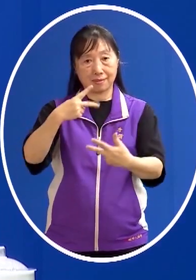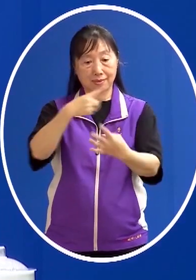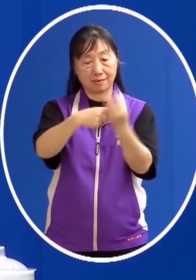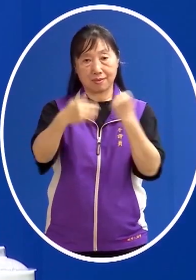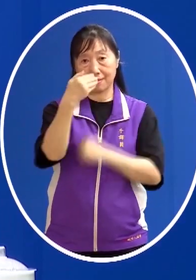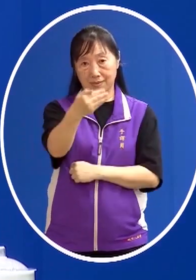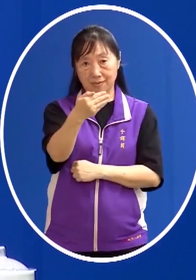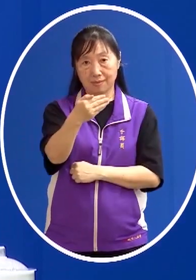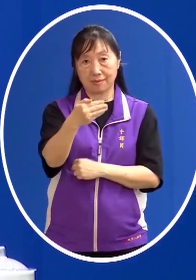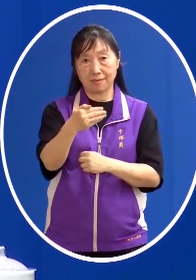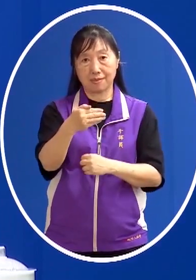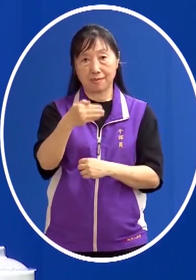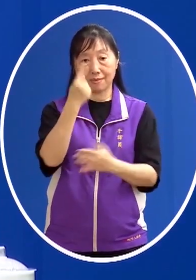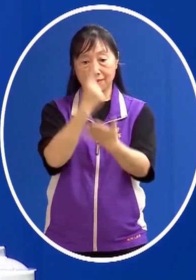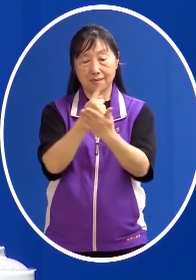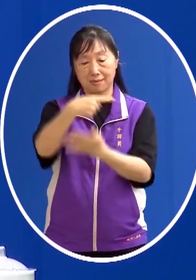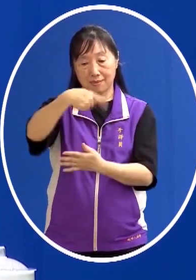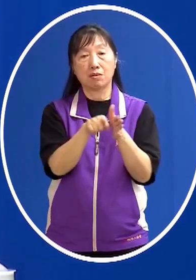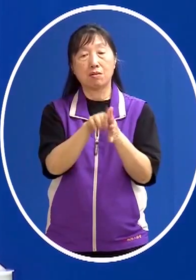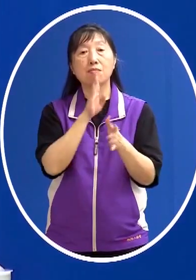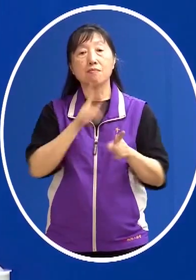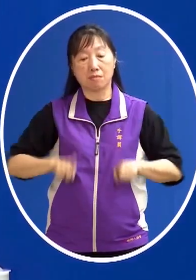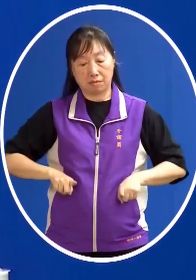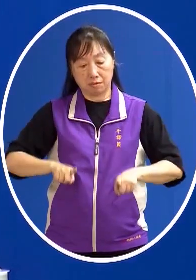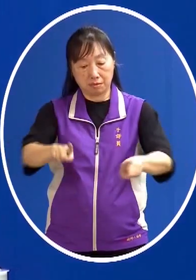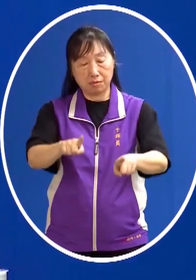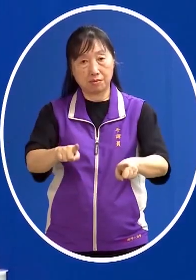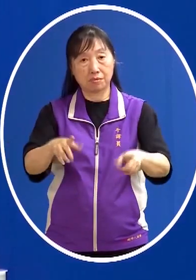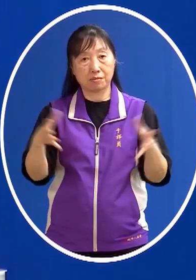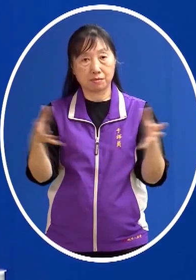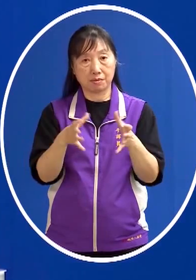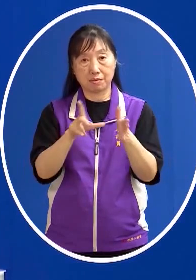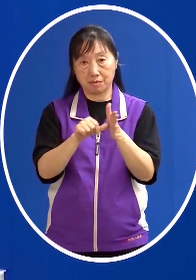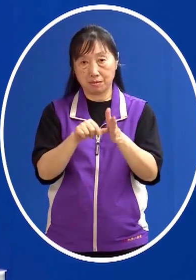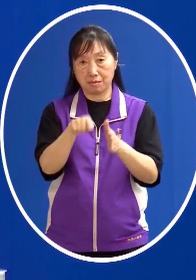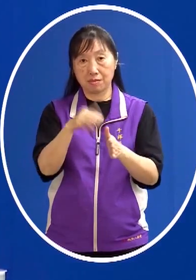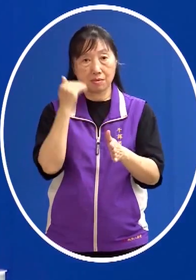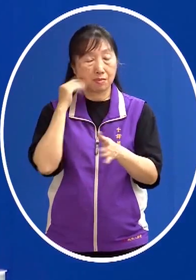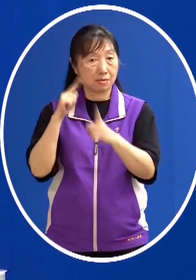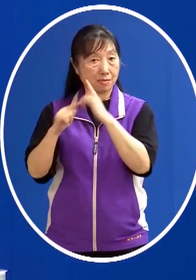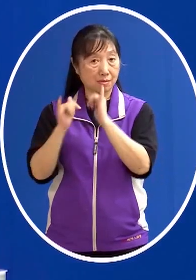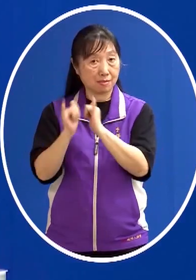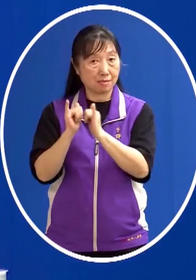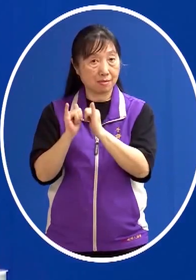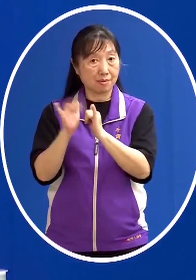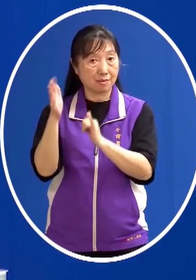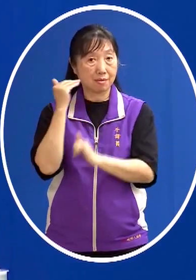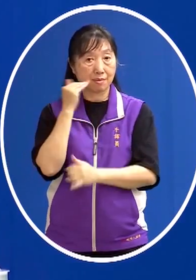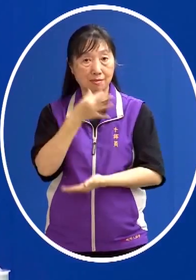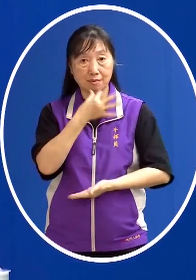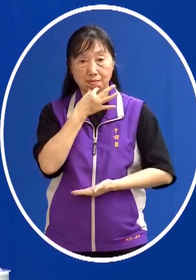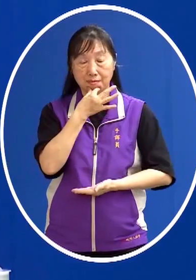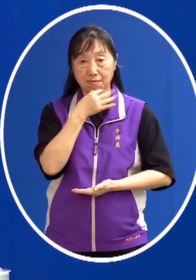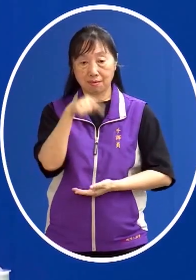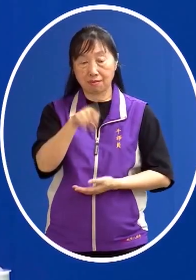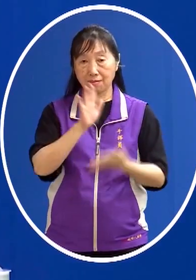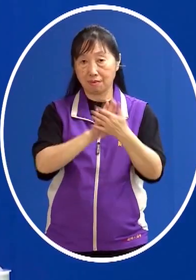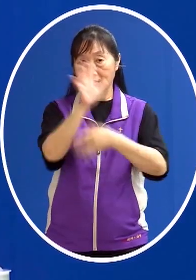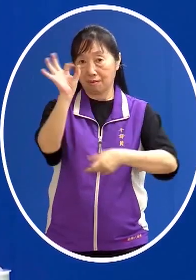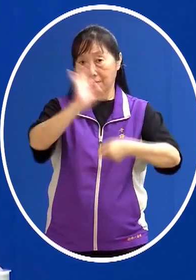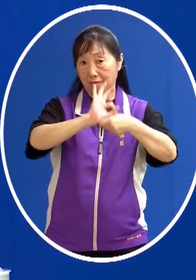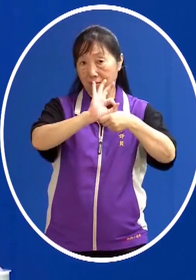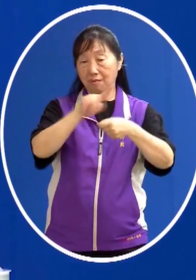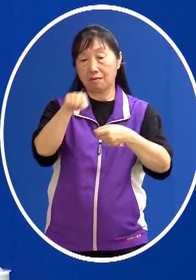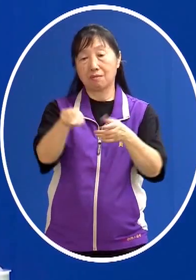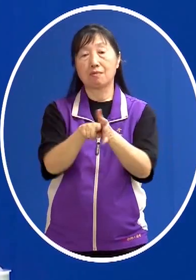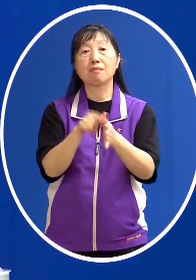片5块钱的口罩。如果说我们的民众他担心的话，那就回归到